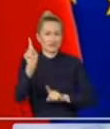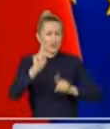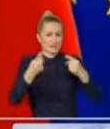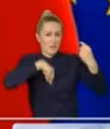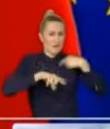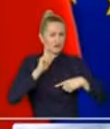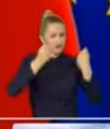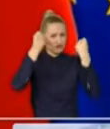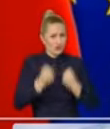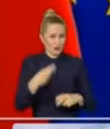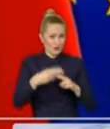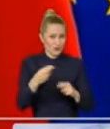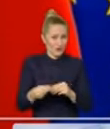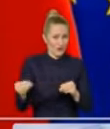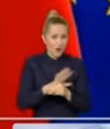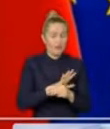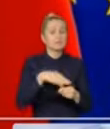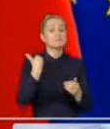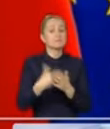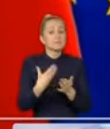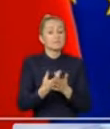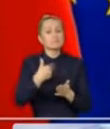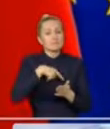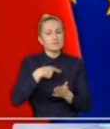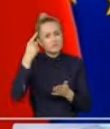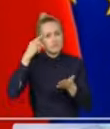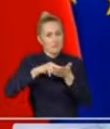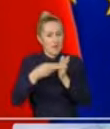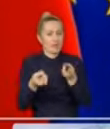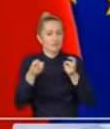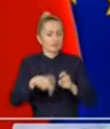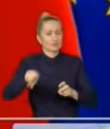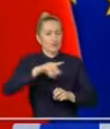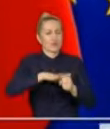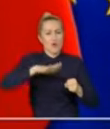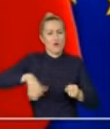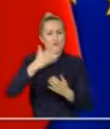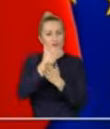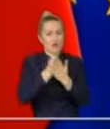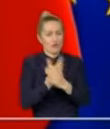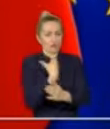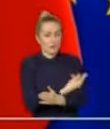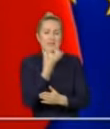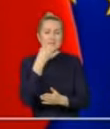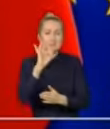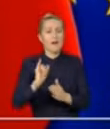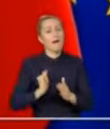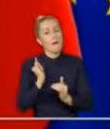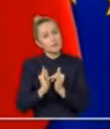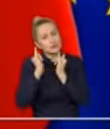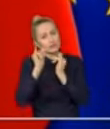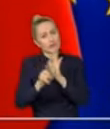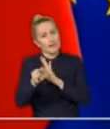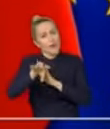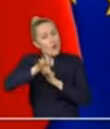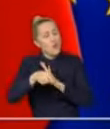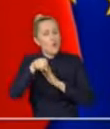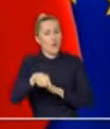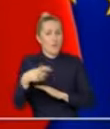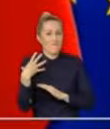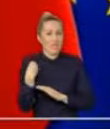przebieg COVID-19. Dlatego skonstruowaliśmy Narodowy Program Szczepień w taki sposób, aby właśnie to ta grupa została zaszczepiona